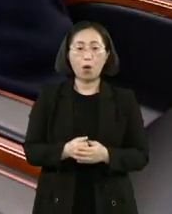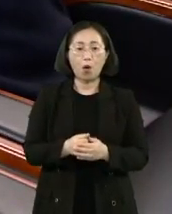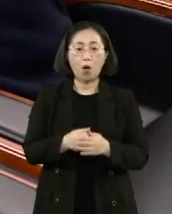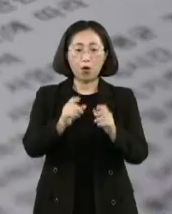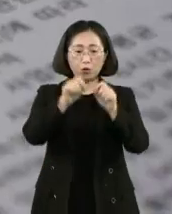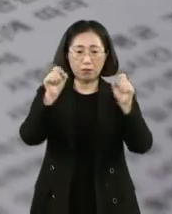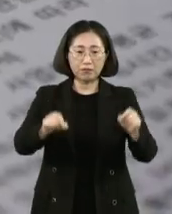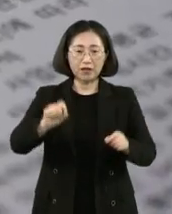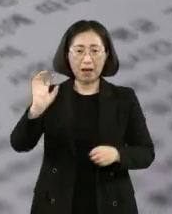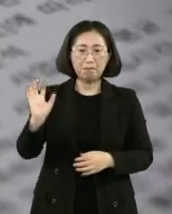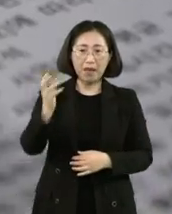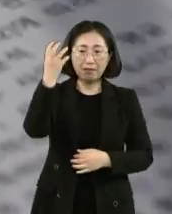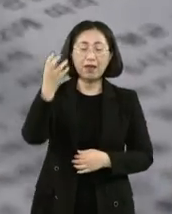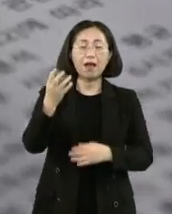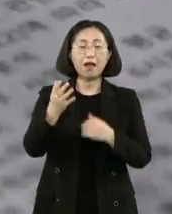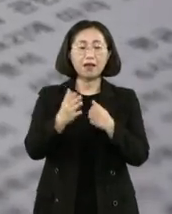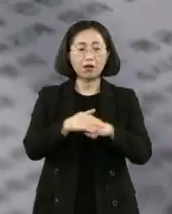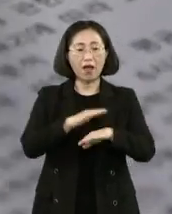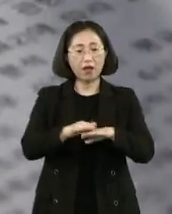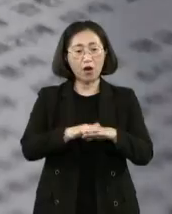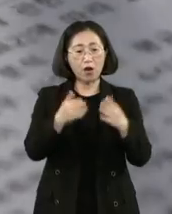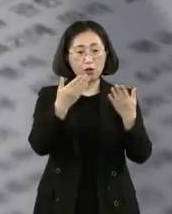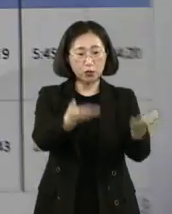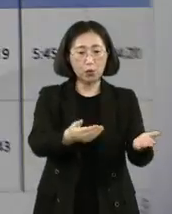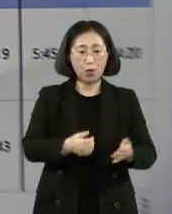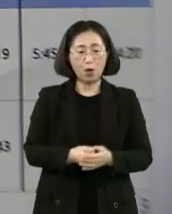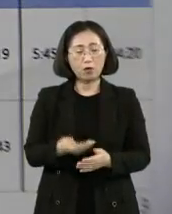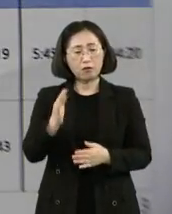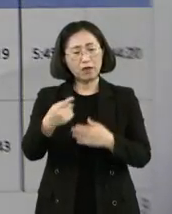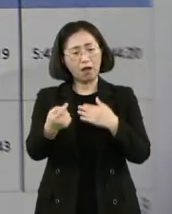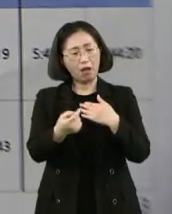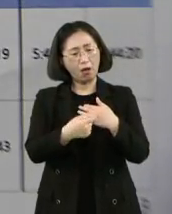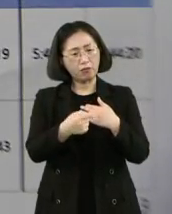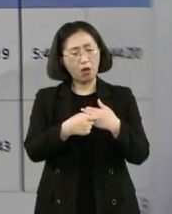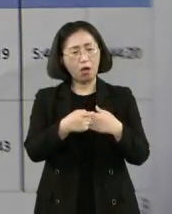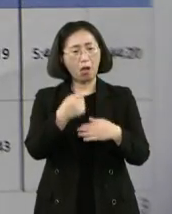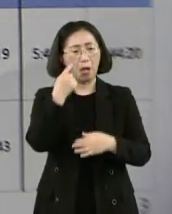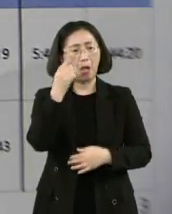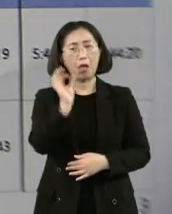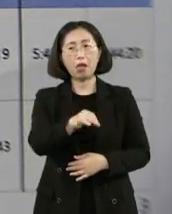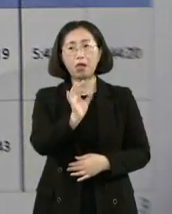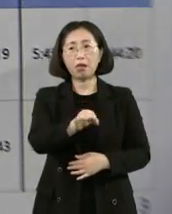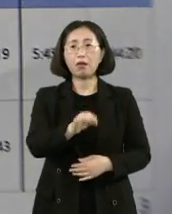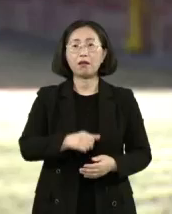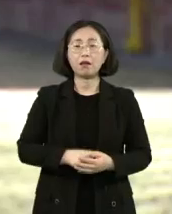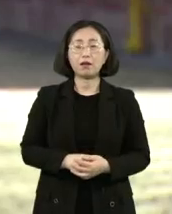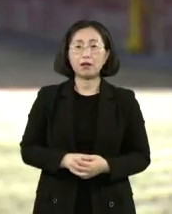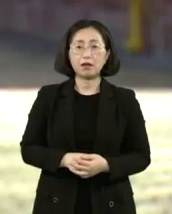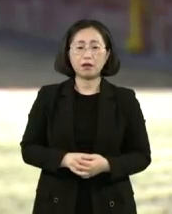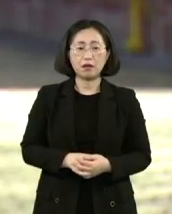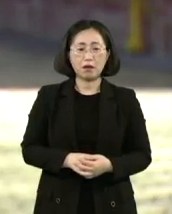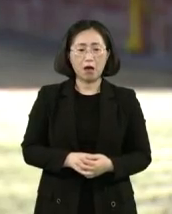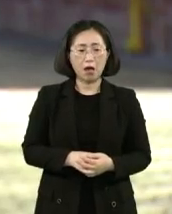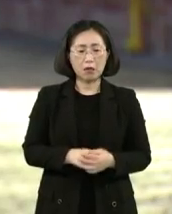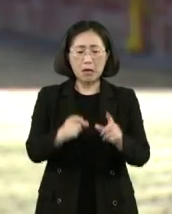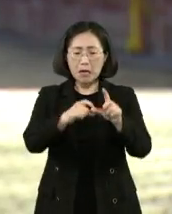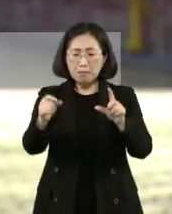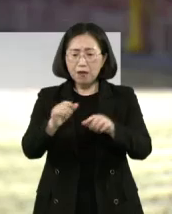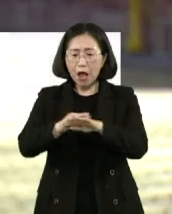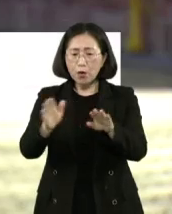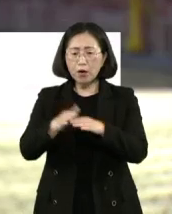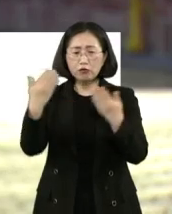반발이 나오자 마련한 대책인데 이마저도 형식적이라는 불만이 나오고 있습니다. 눈 가리고 아웅이라고